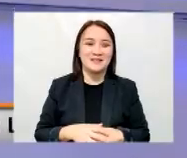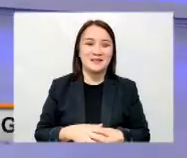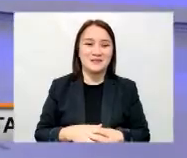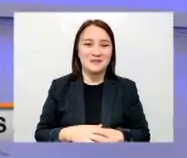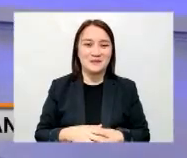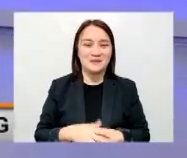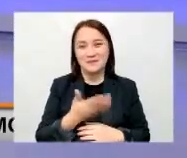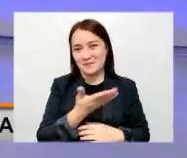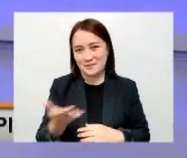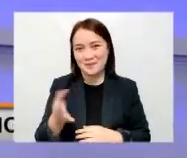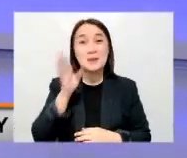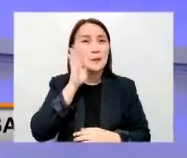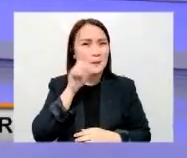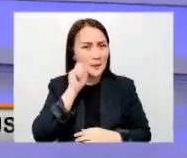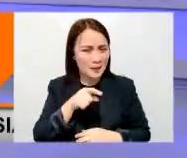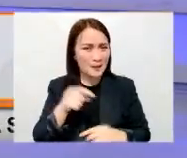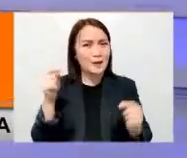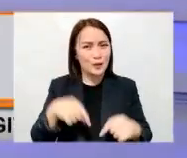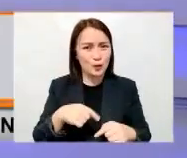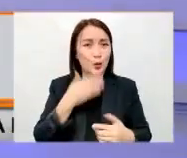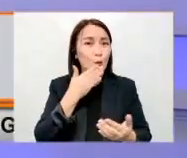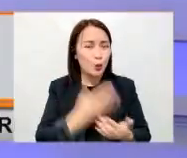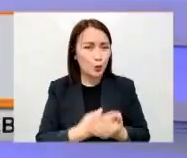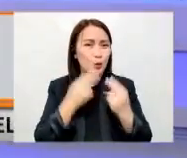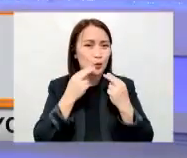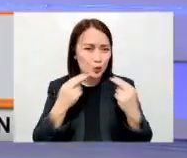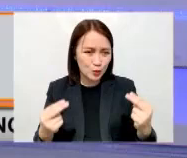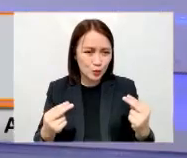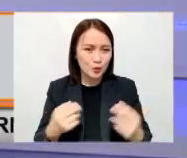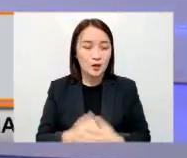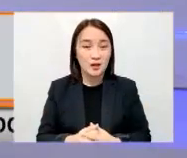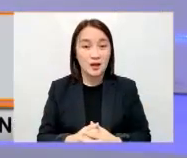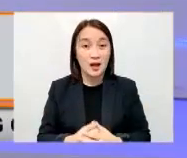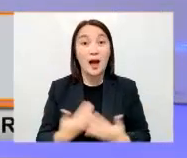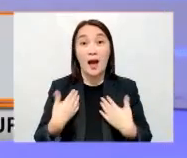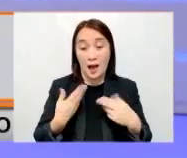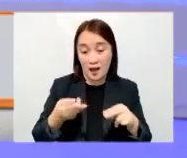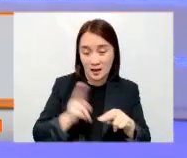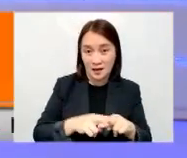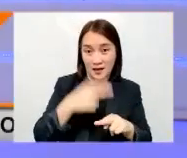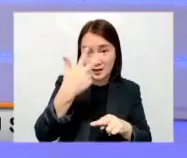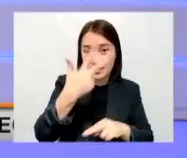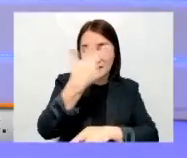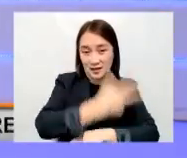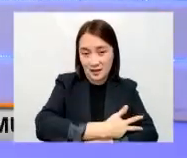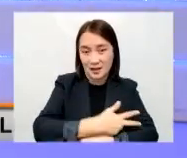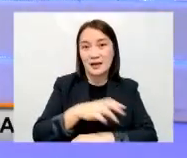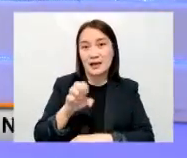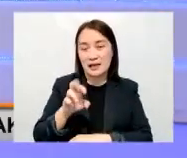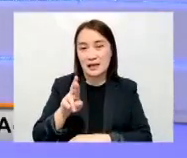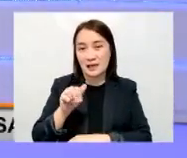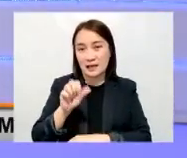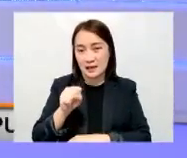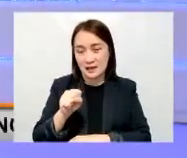Mga kapatid, eto na nga! Good news, Swifties! Nadagdaga ng tatlong araw ang The Eras Tour concert